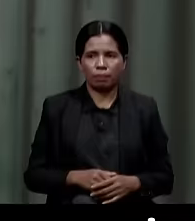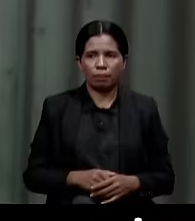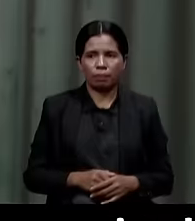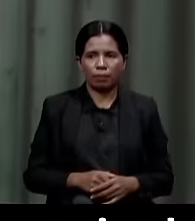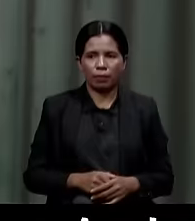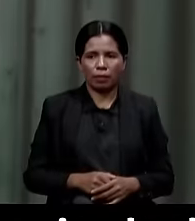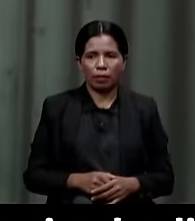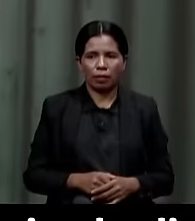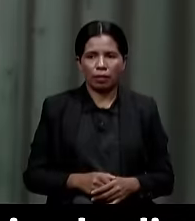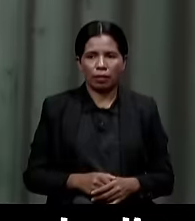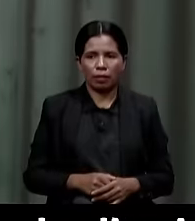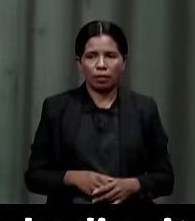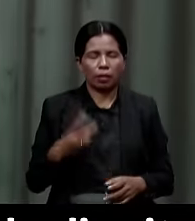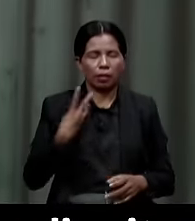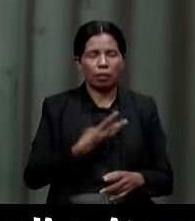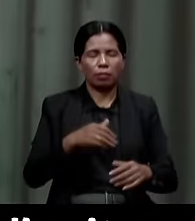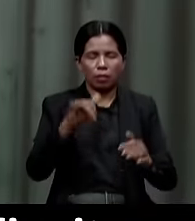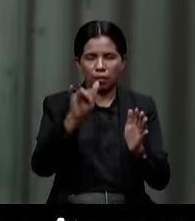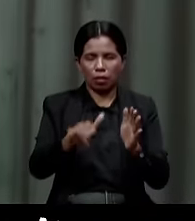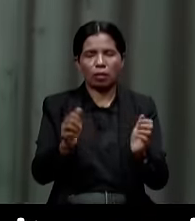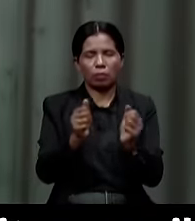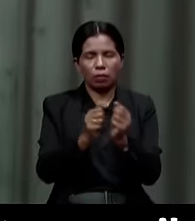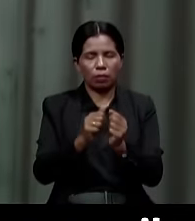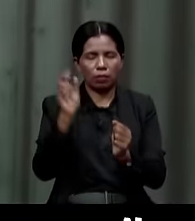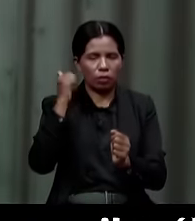Sa amilo aman kik o inan kik, maybe